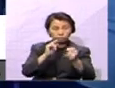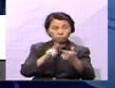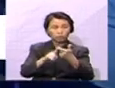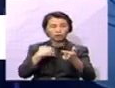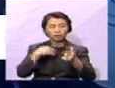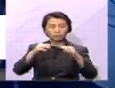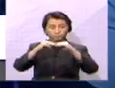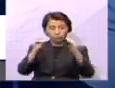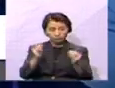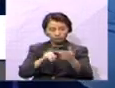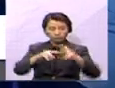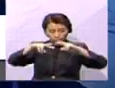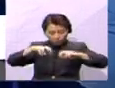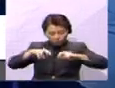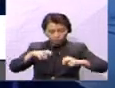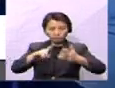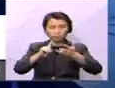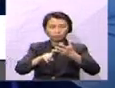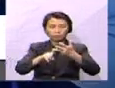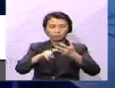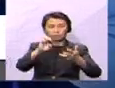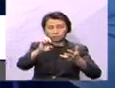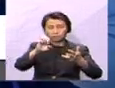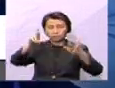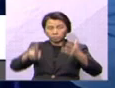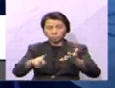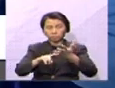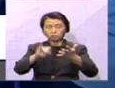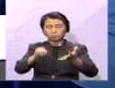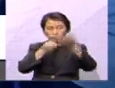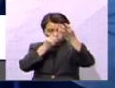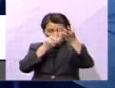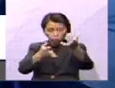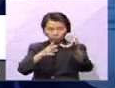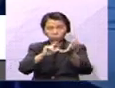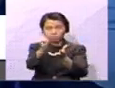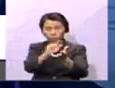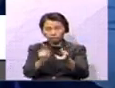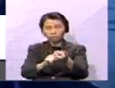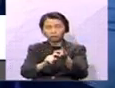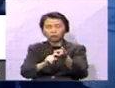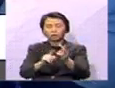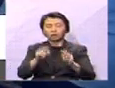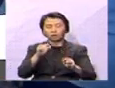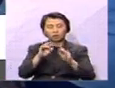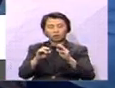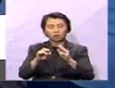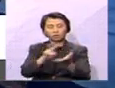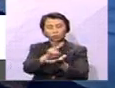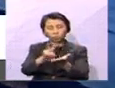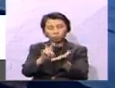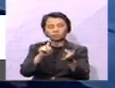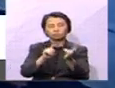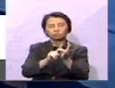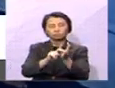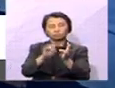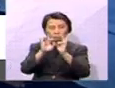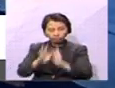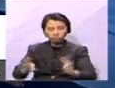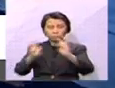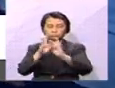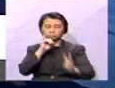majalah analisis erakyat infografi rakaman audio dan yang paling utama adalah